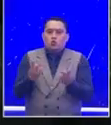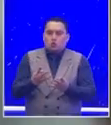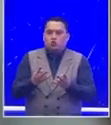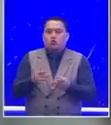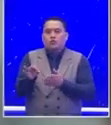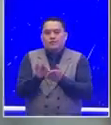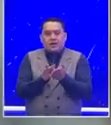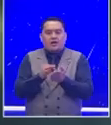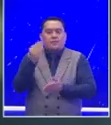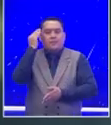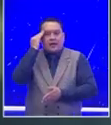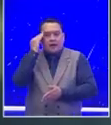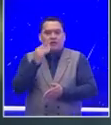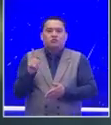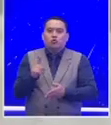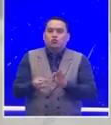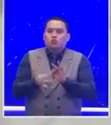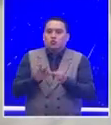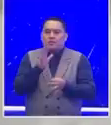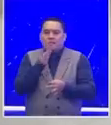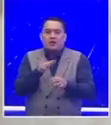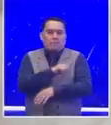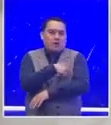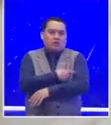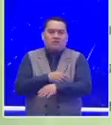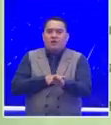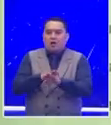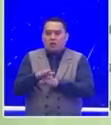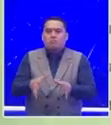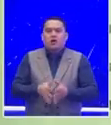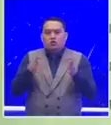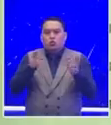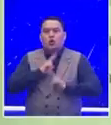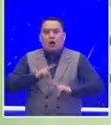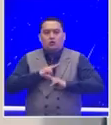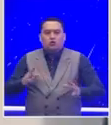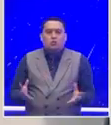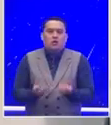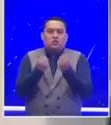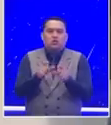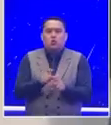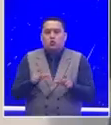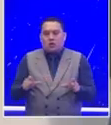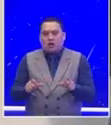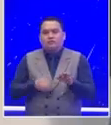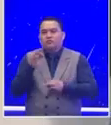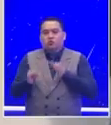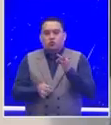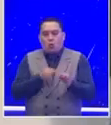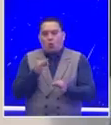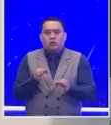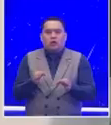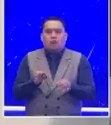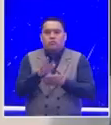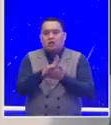и своевременная мера. В это трудное время медперсонал осуществляет большую работу по спасению людей. Целые сутки без отдыха